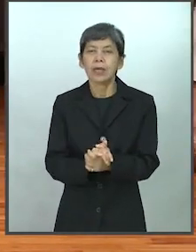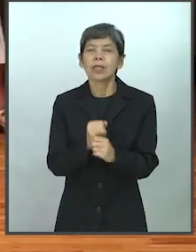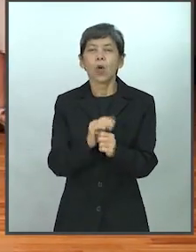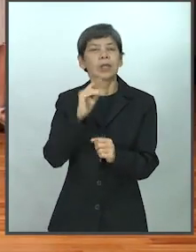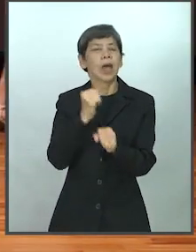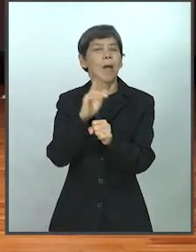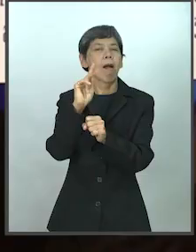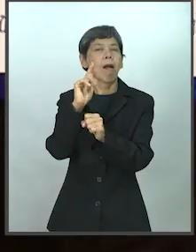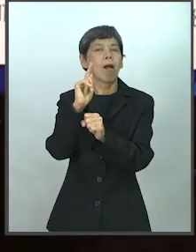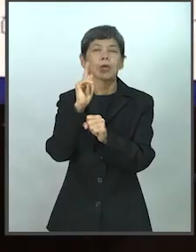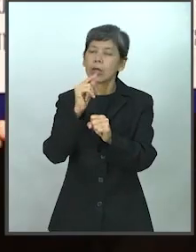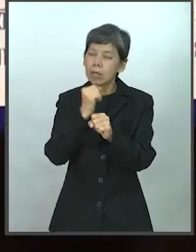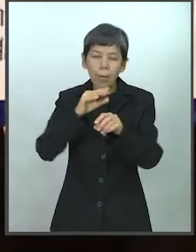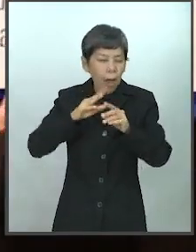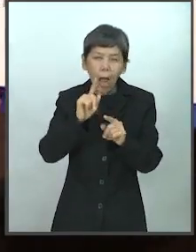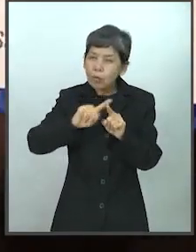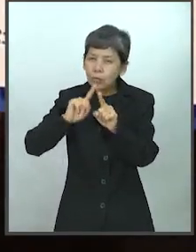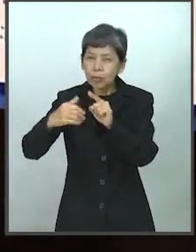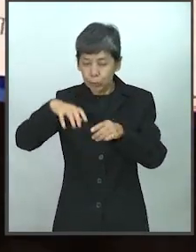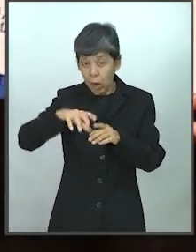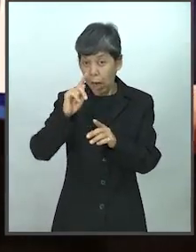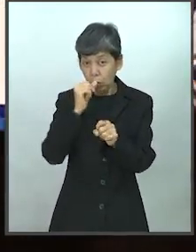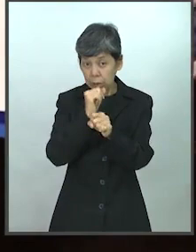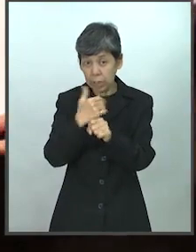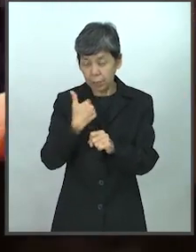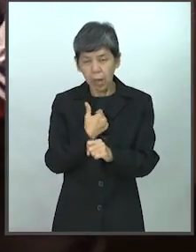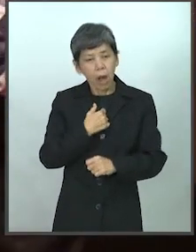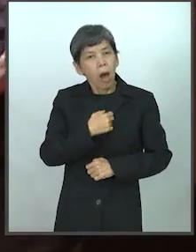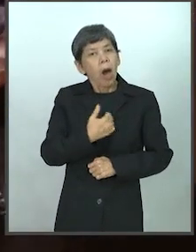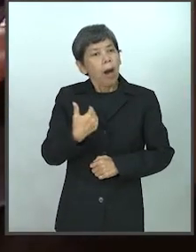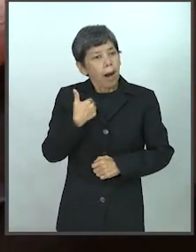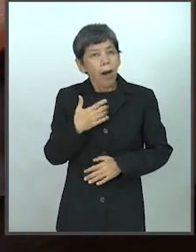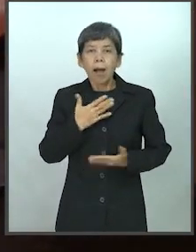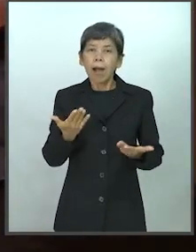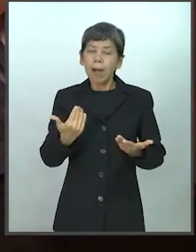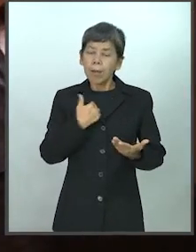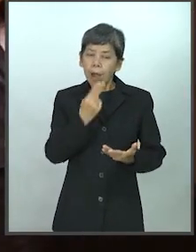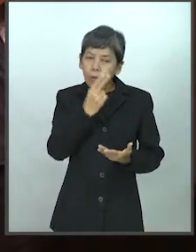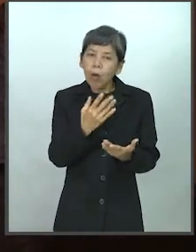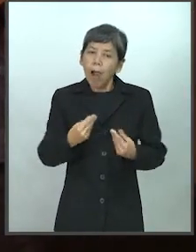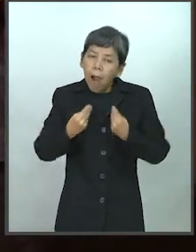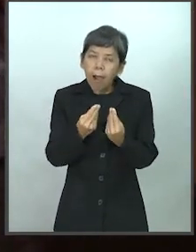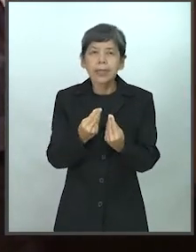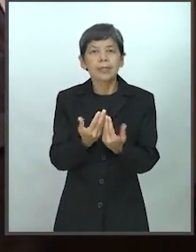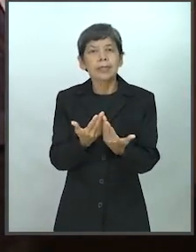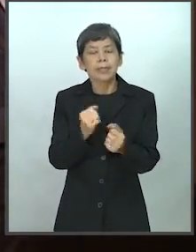ชนเพราะว่าสื่อมวลชนเนี่ยจะสามารถสร้างสรรค์จันโลงส่งเสริม